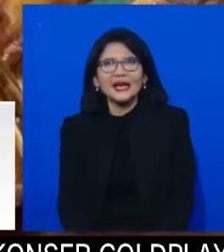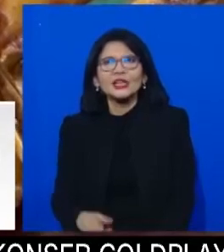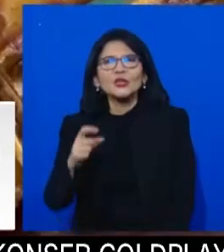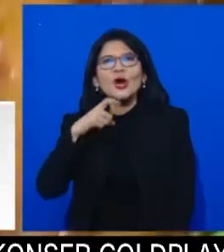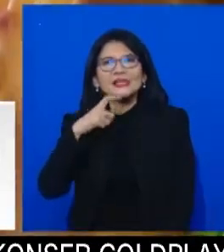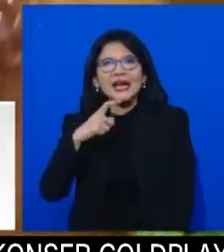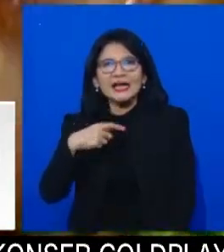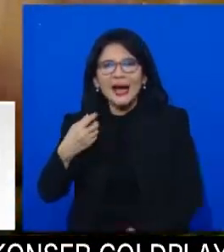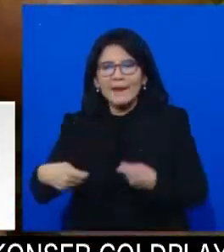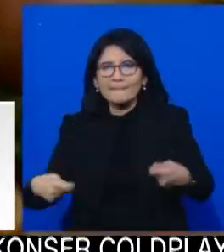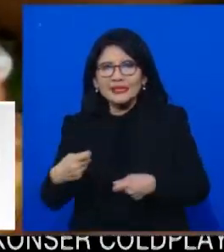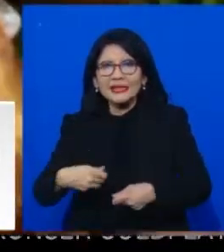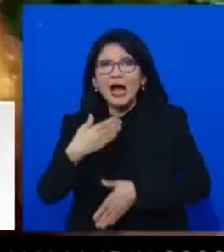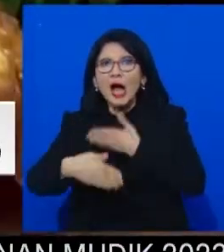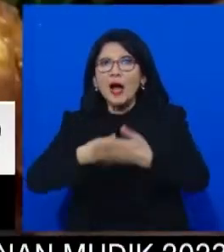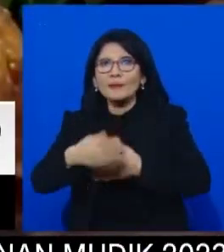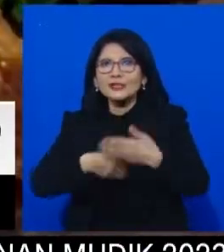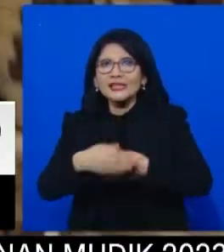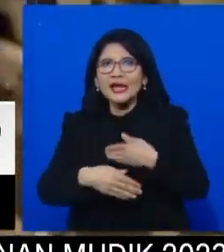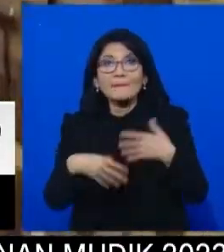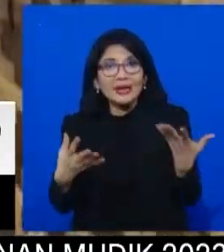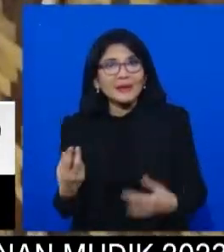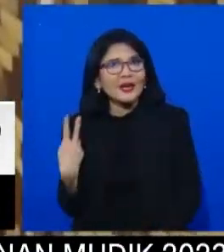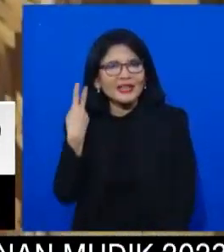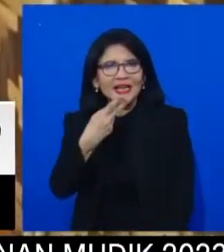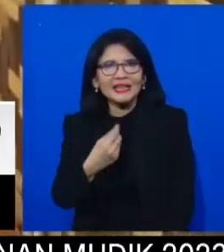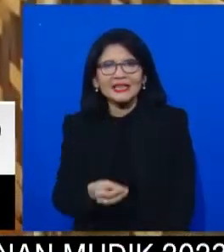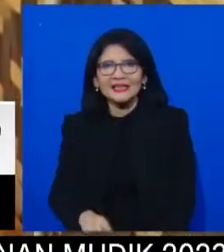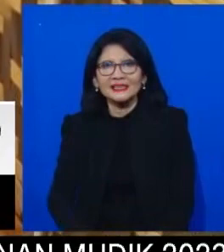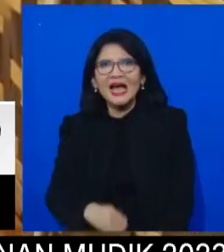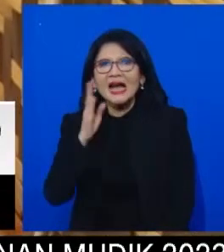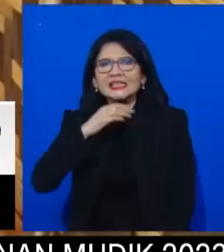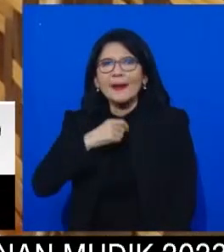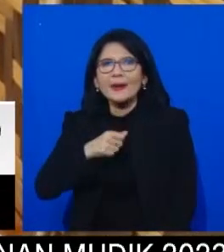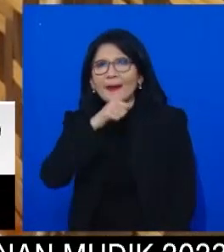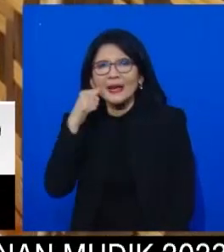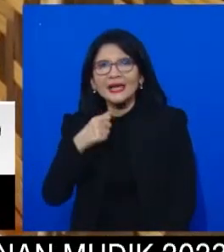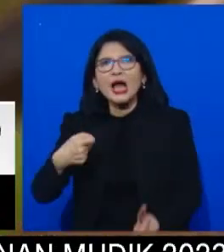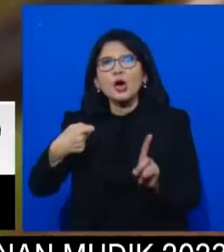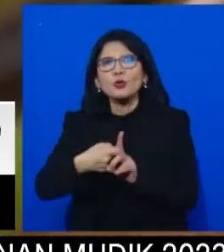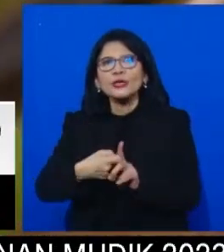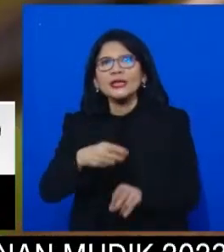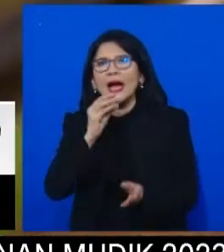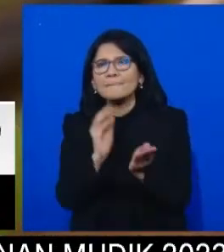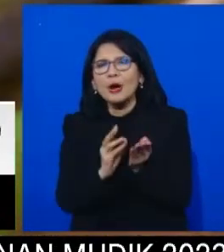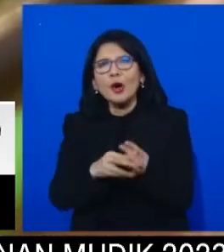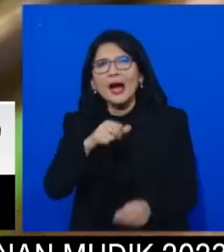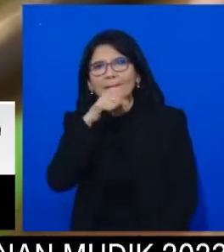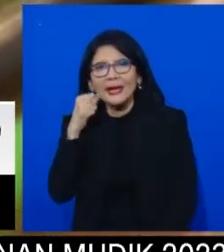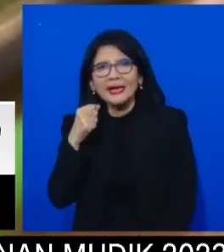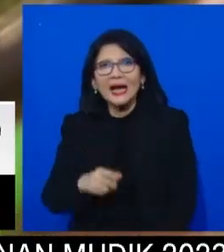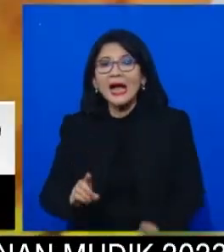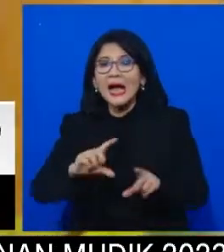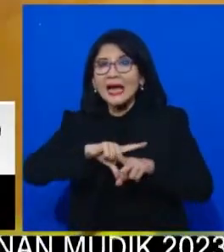mengolahnya. Lihat proses meraciknya yuk. Cabai merah, kunyit, bawang merah, bawang putih, kencur, daun